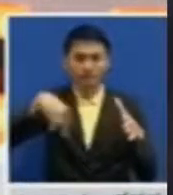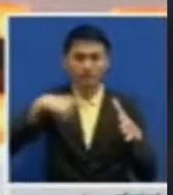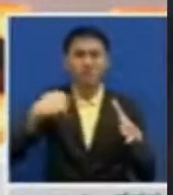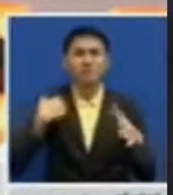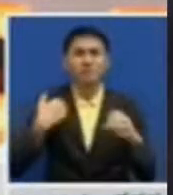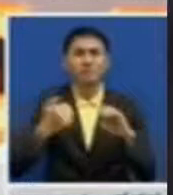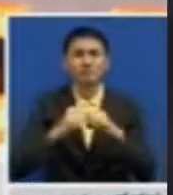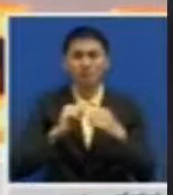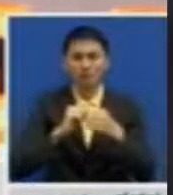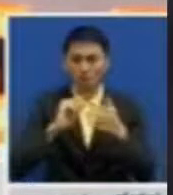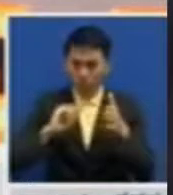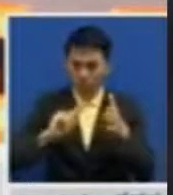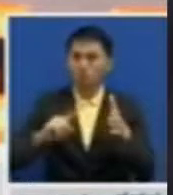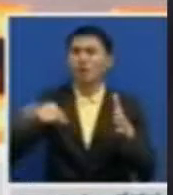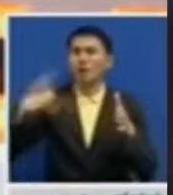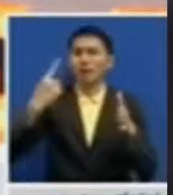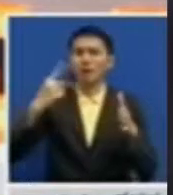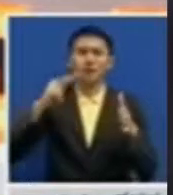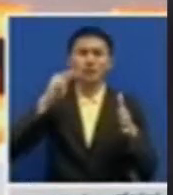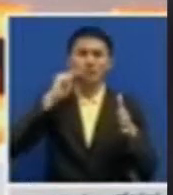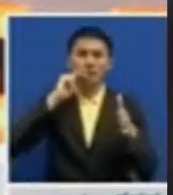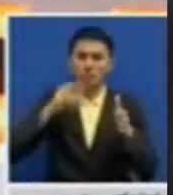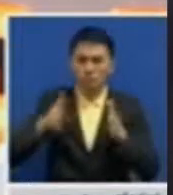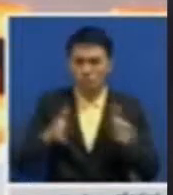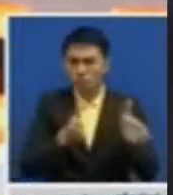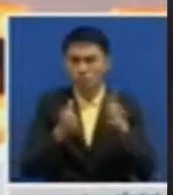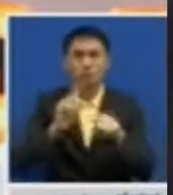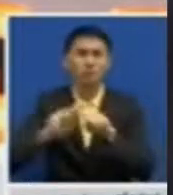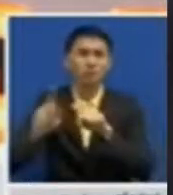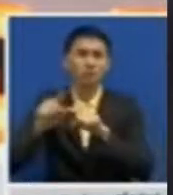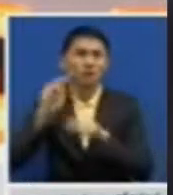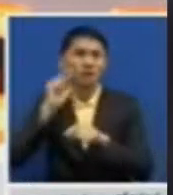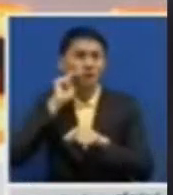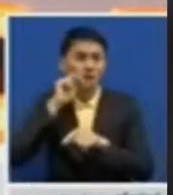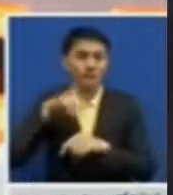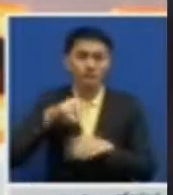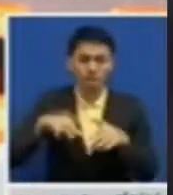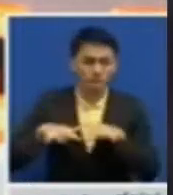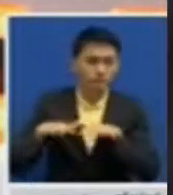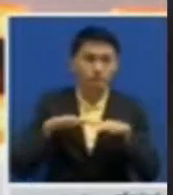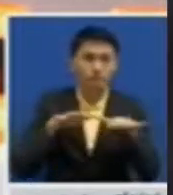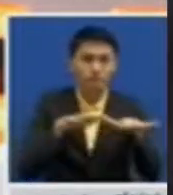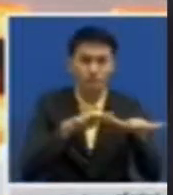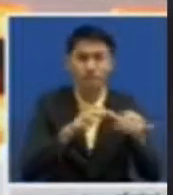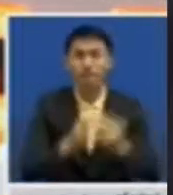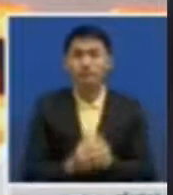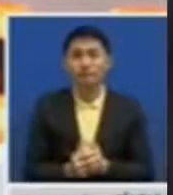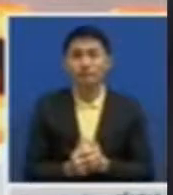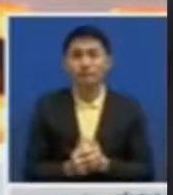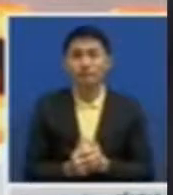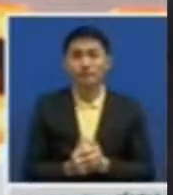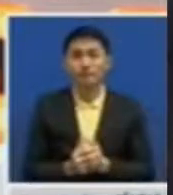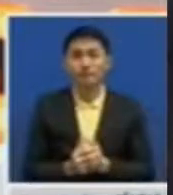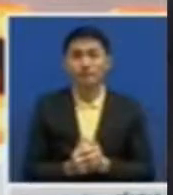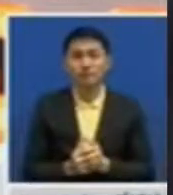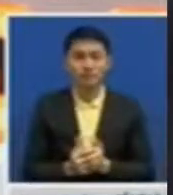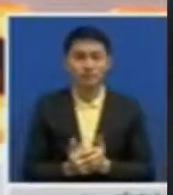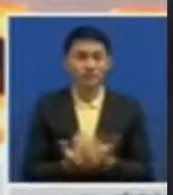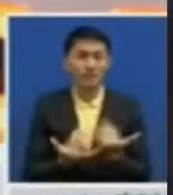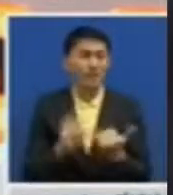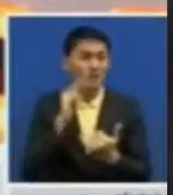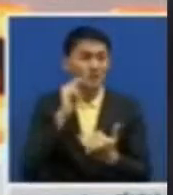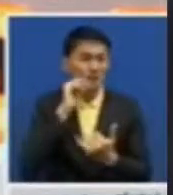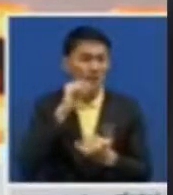แก่งเลืองจานเป็นต้นทานของห้วยคะคางนะครับและก็เป็นแหล่งน้ำที่พี่น้อ